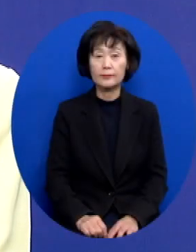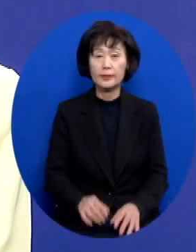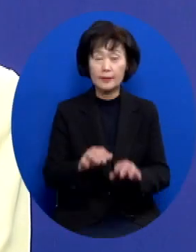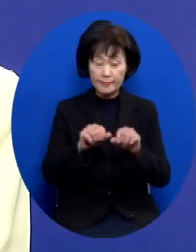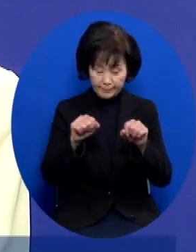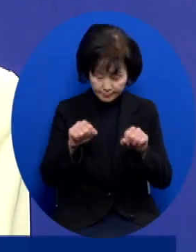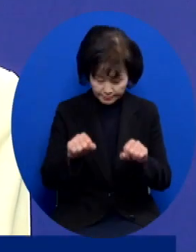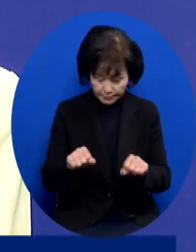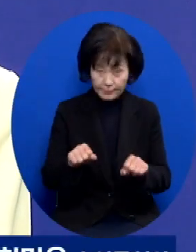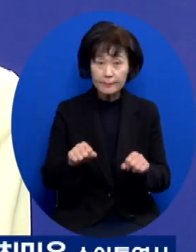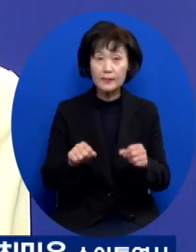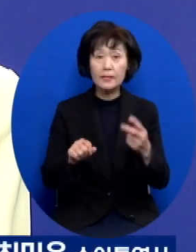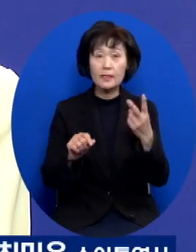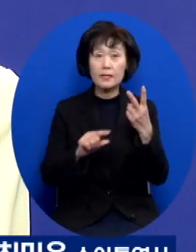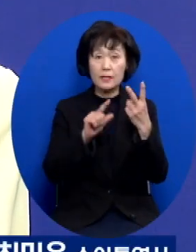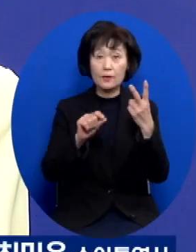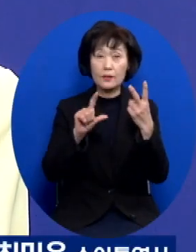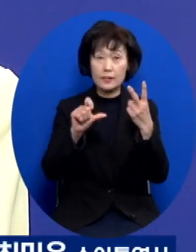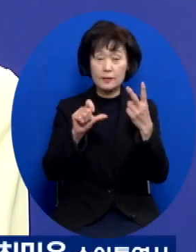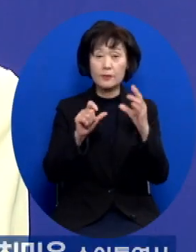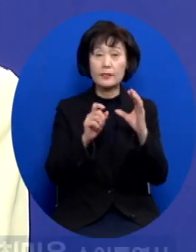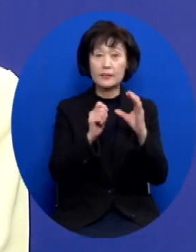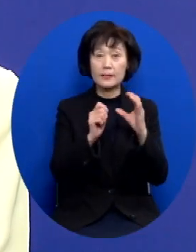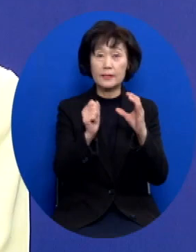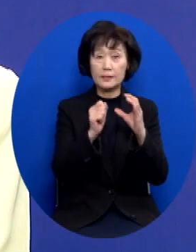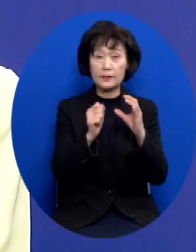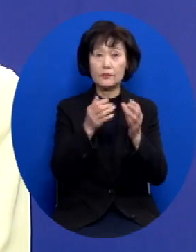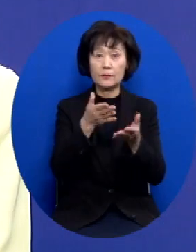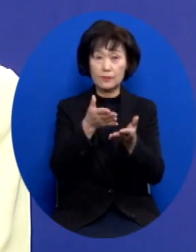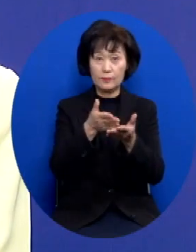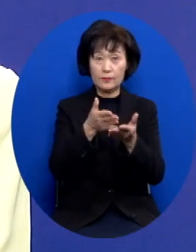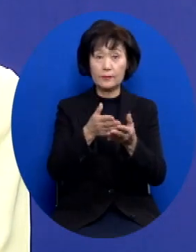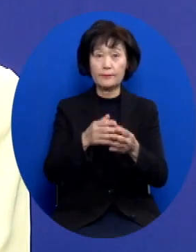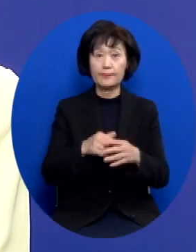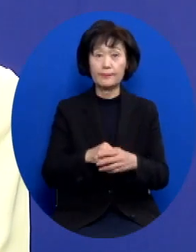시청자 여러분 안녕하십니까. 2월 15일 CTS 뉴스입니다.